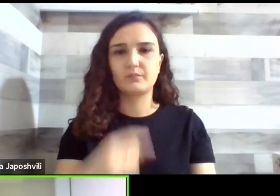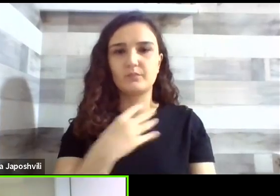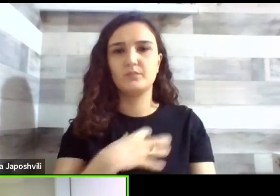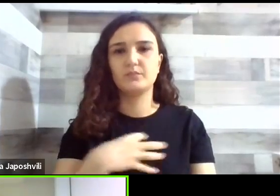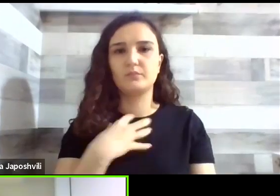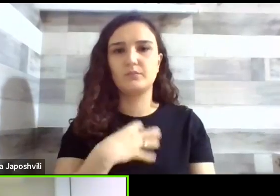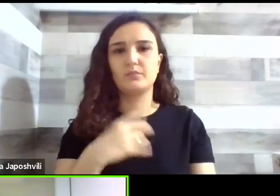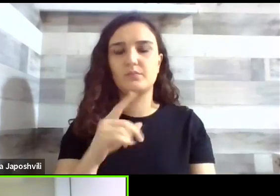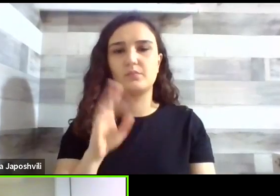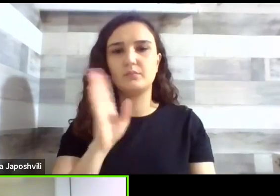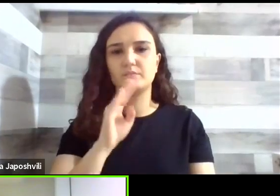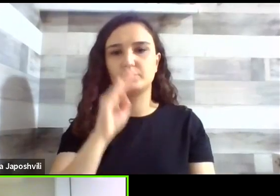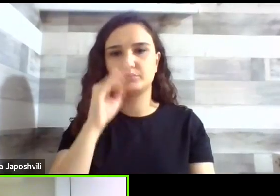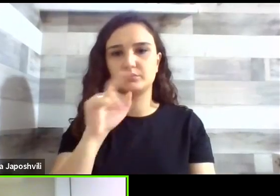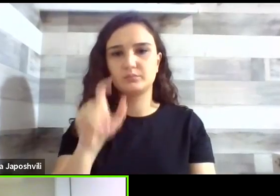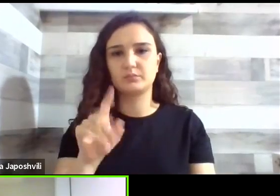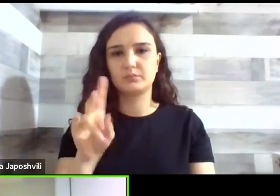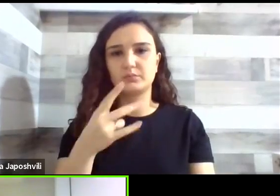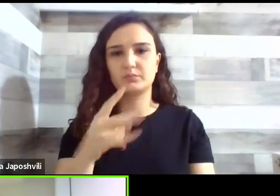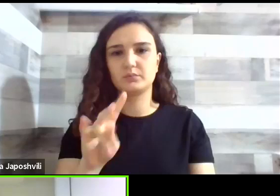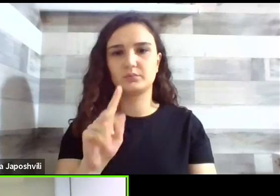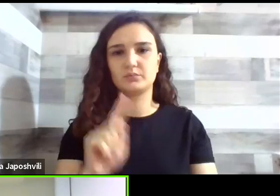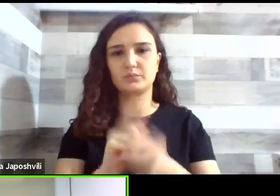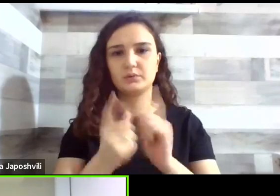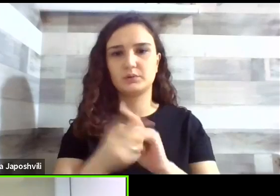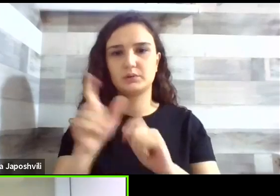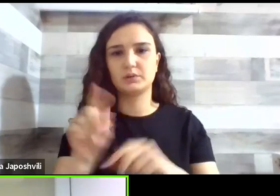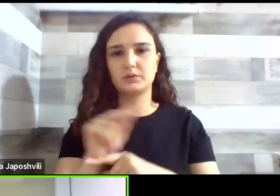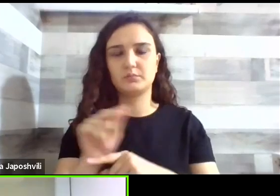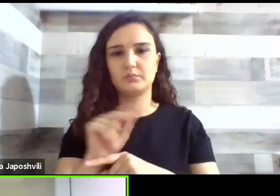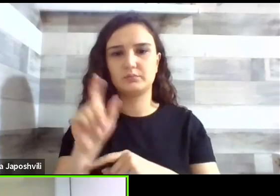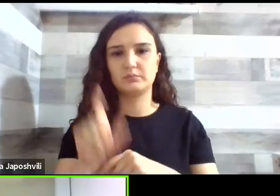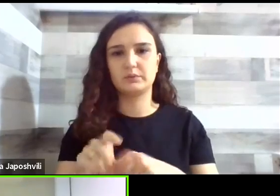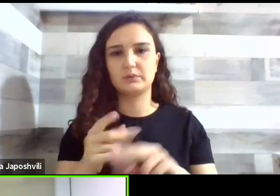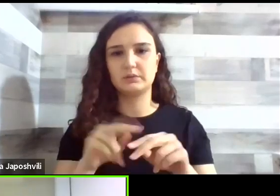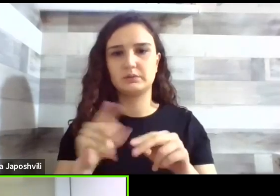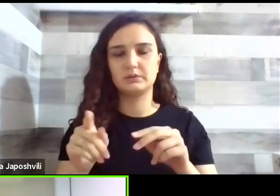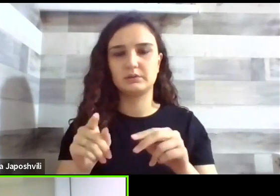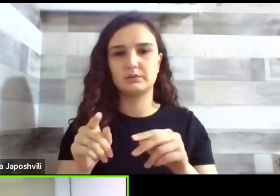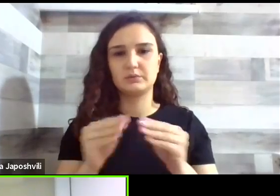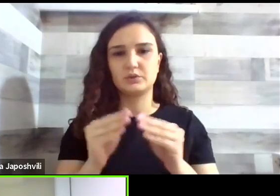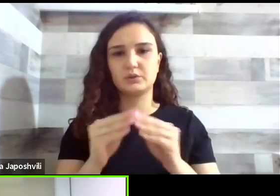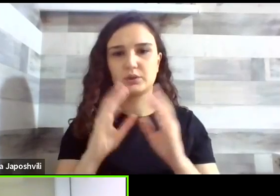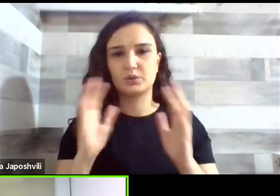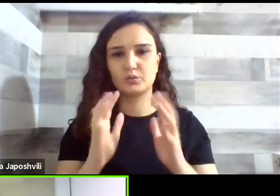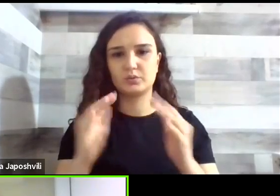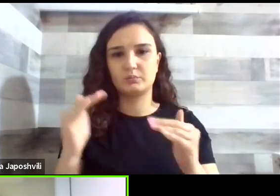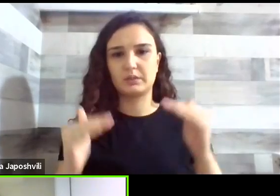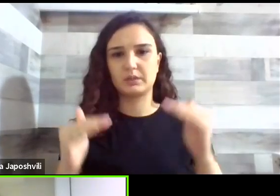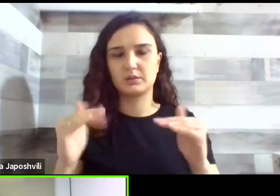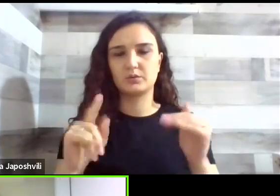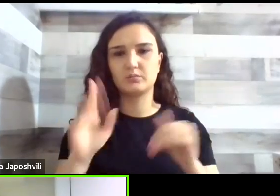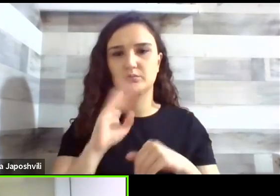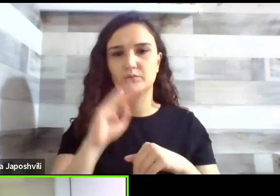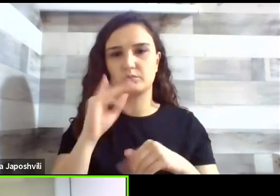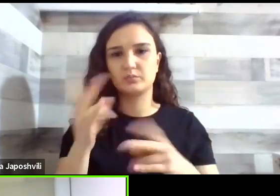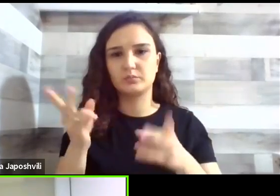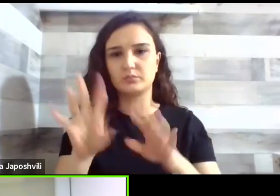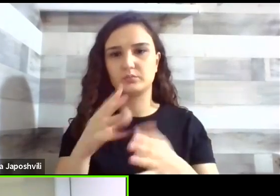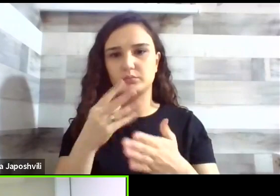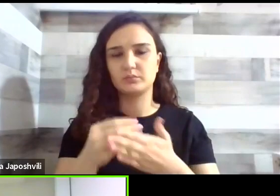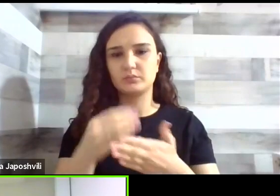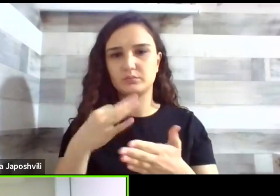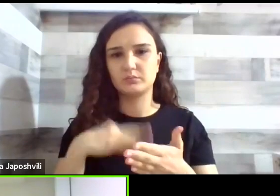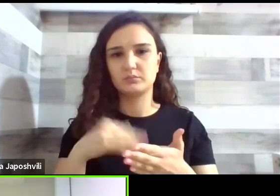რომ შობელი ამ დროს არ უნდა იქცეს თერაპევტად. Აი სწორედ აი ამის შენარჩუნება ბალანსის, რომ შობელი უნდა დარჩეს საკუთარი